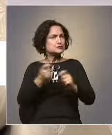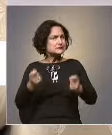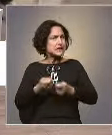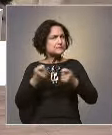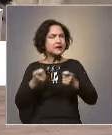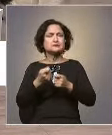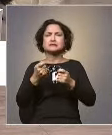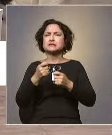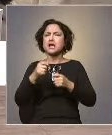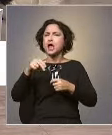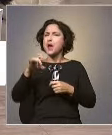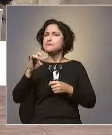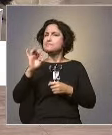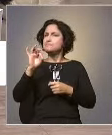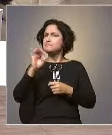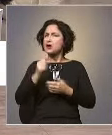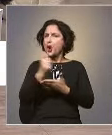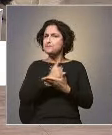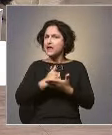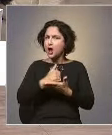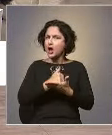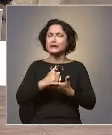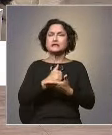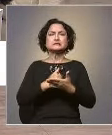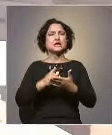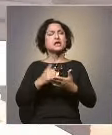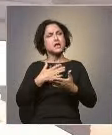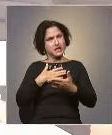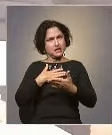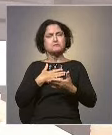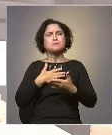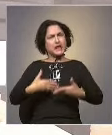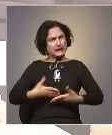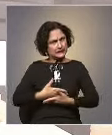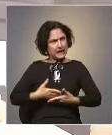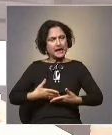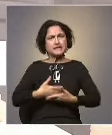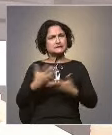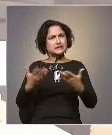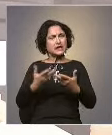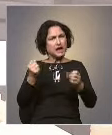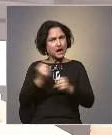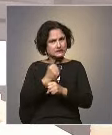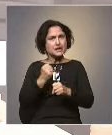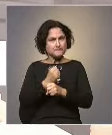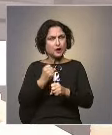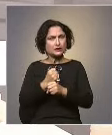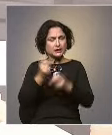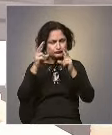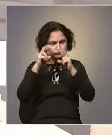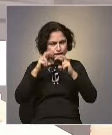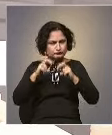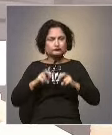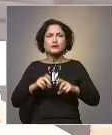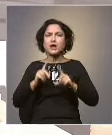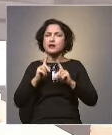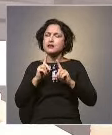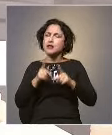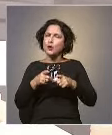с пробиотици се занимаваме наистина. Има така интересни разработки в света, че пробиотични препарати, някои микроорганизми наистина